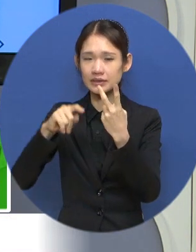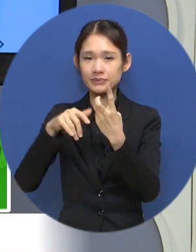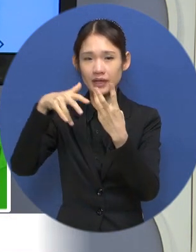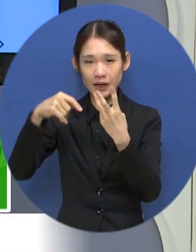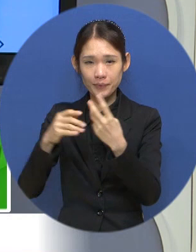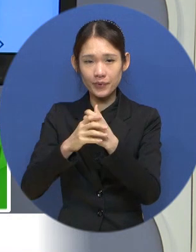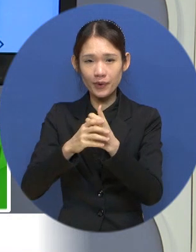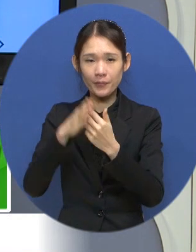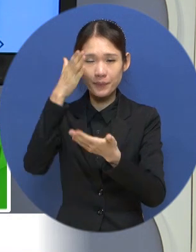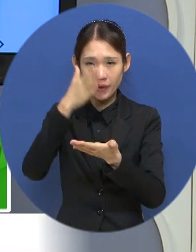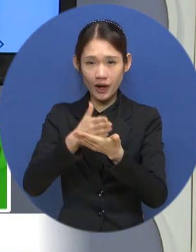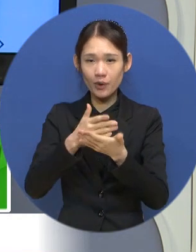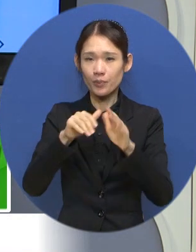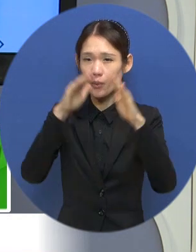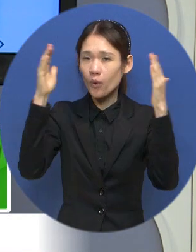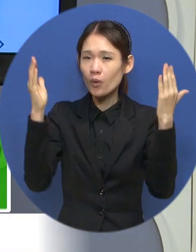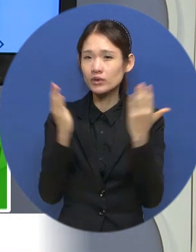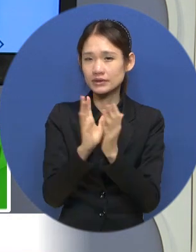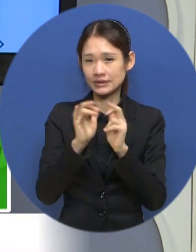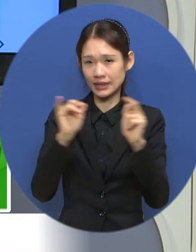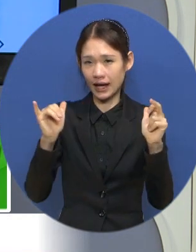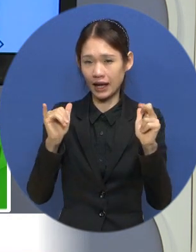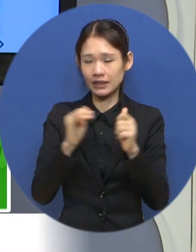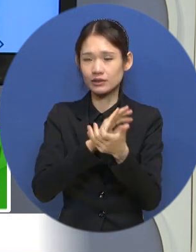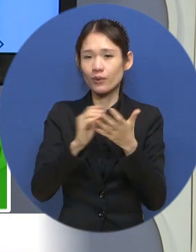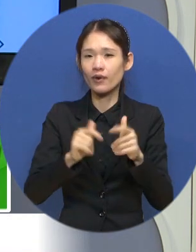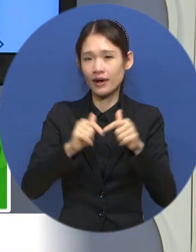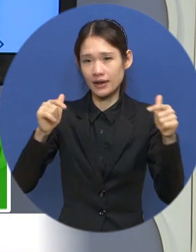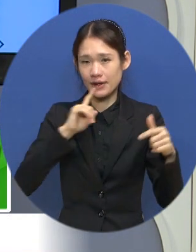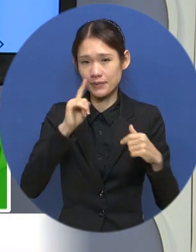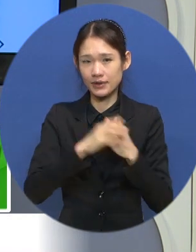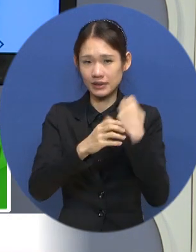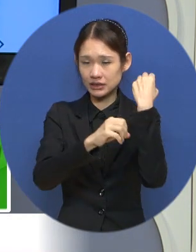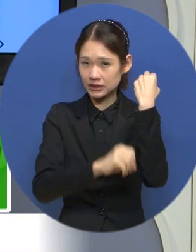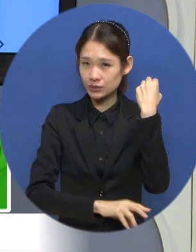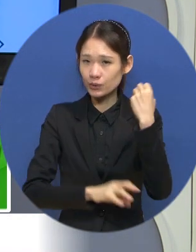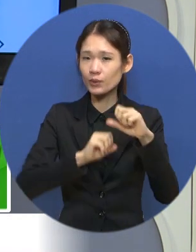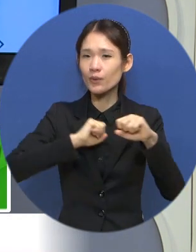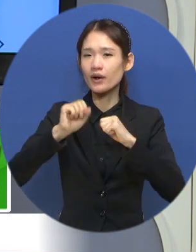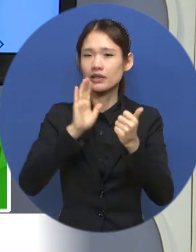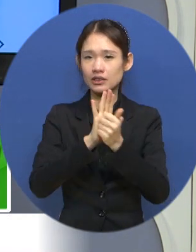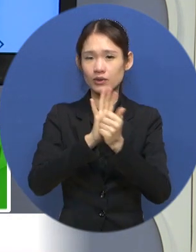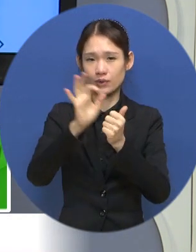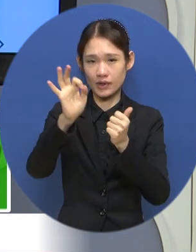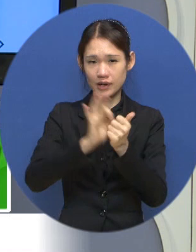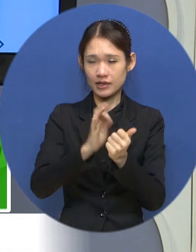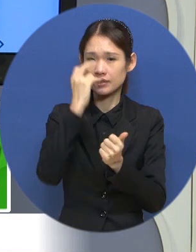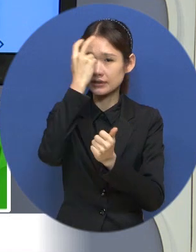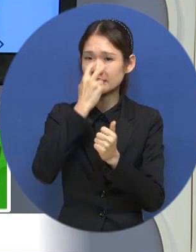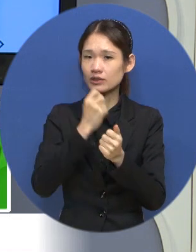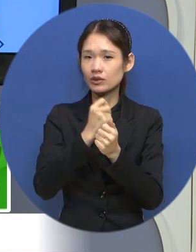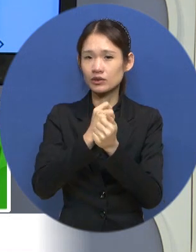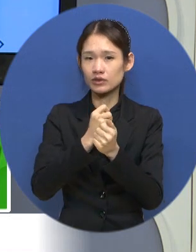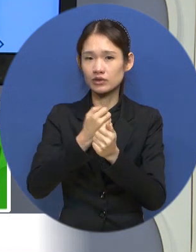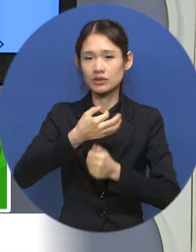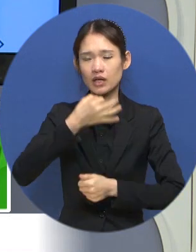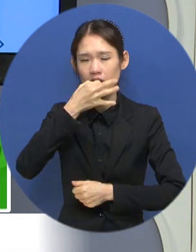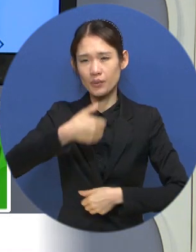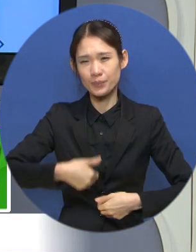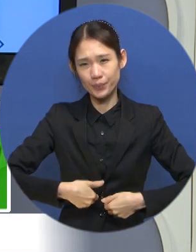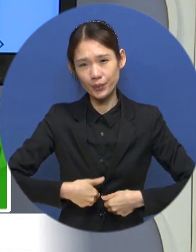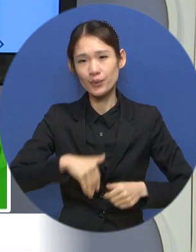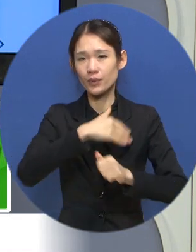에서 모든 등록장애인 으로 확대 합니다 기존 활동지원 급여 인정 조사를 장애인의 욕구와 환경